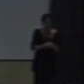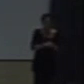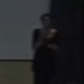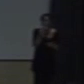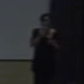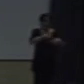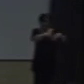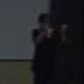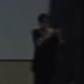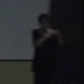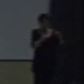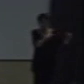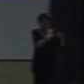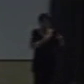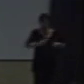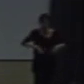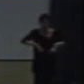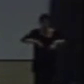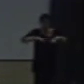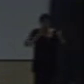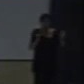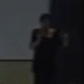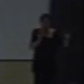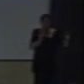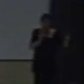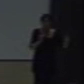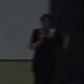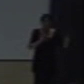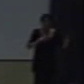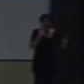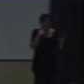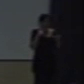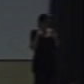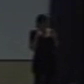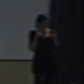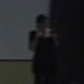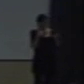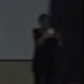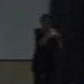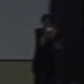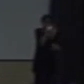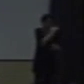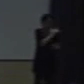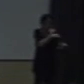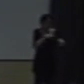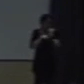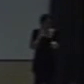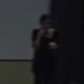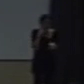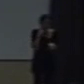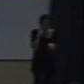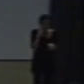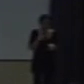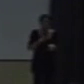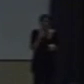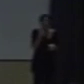per exemple, passa que la reflexió queda de banda en el treball d'alguns fotògrafs de conflicte. Crec que quan, degut al perill, només